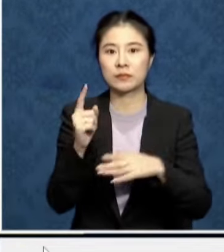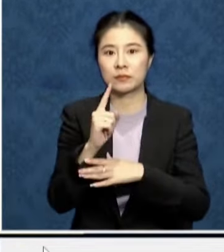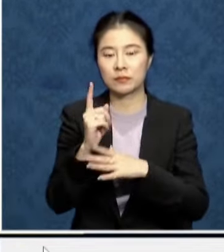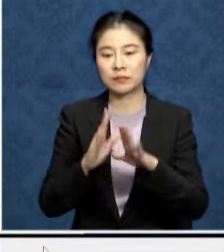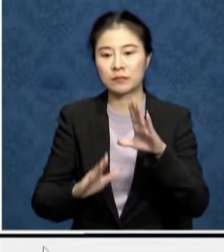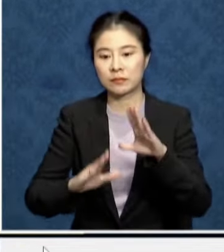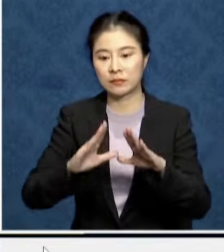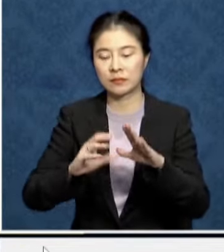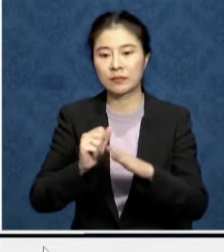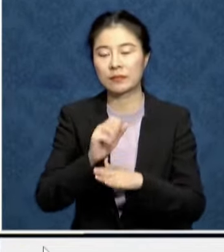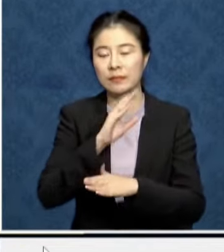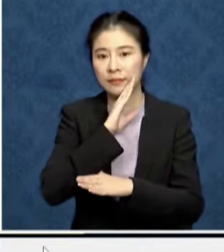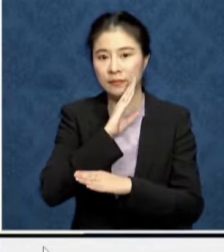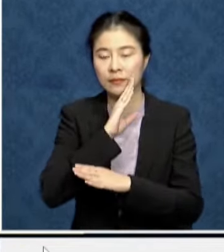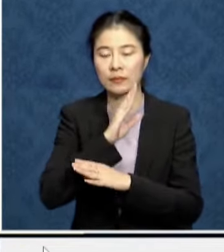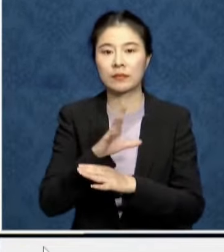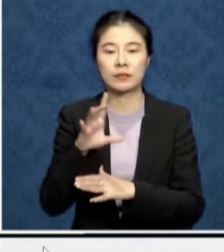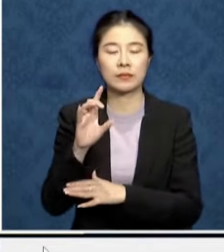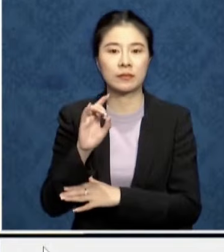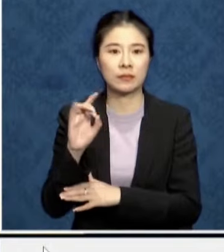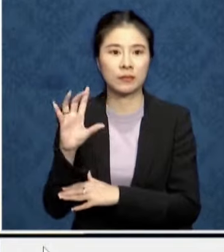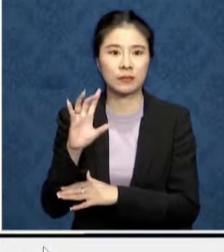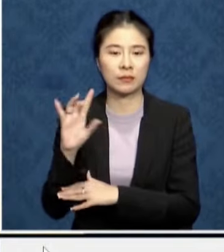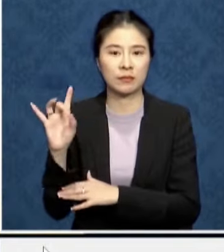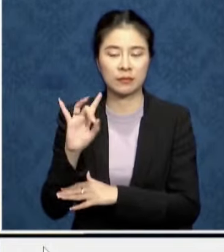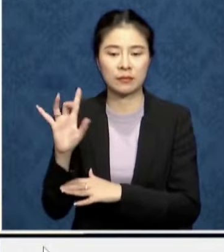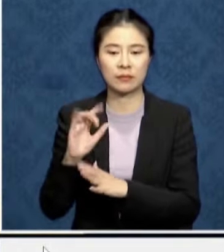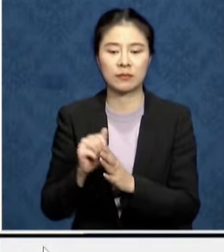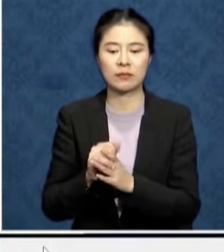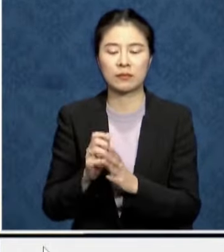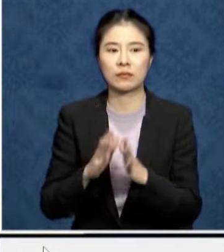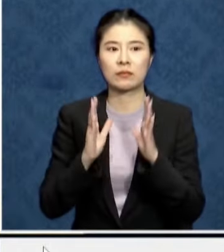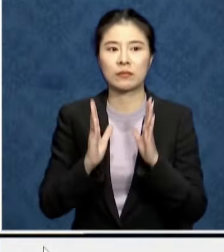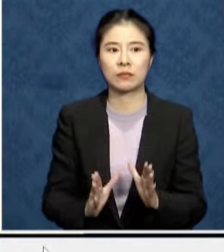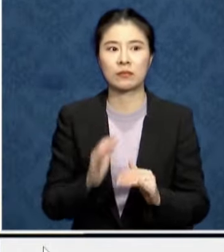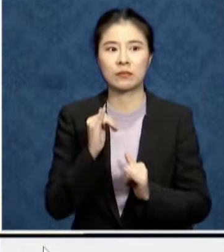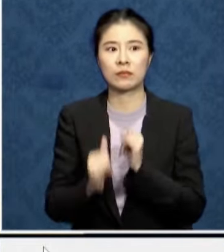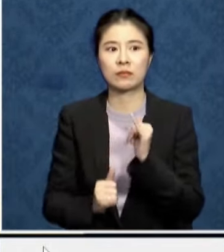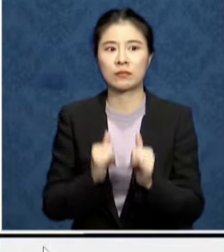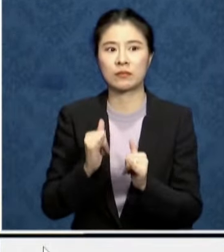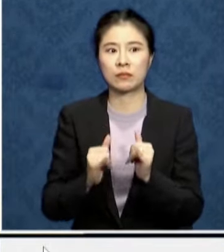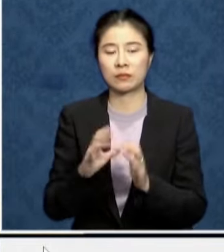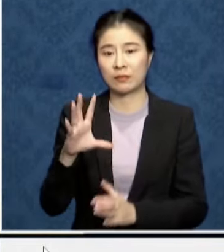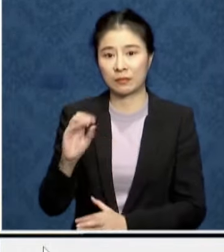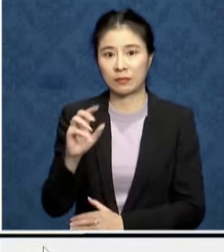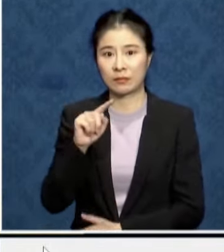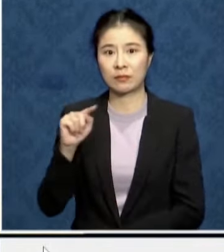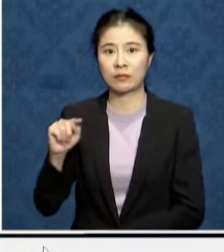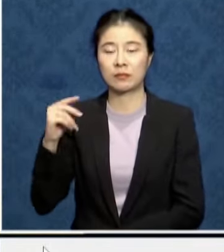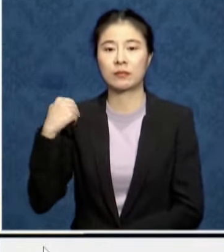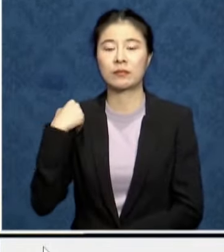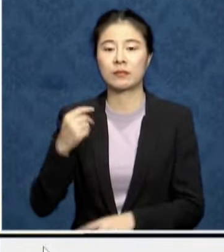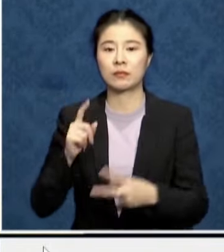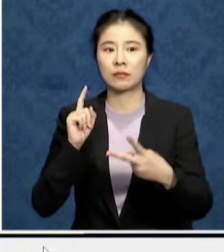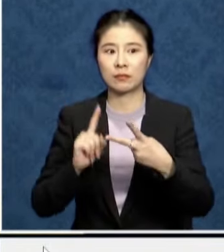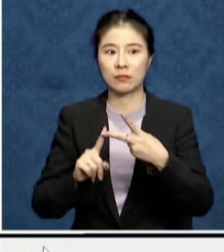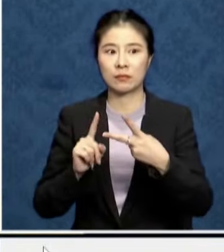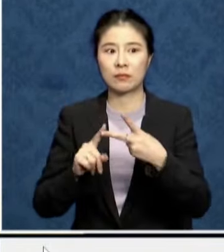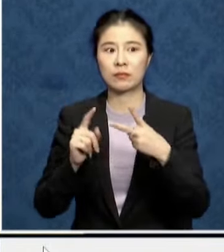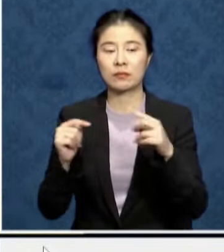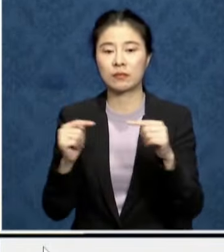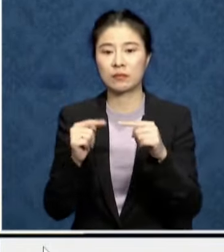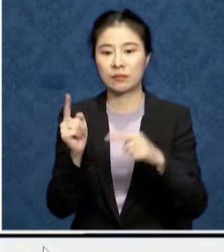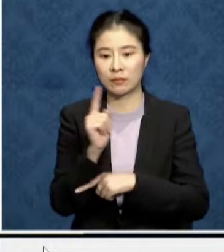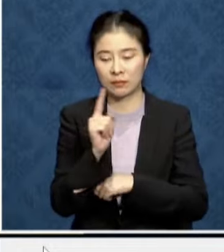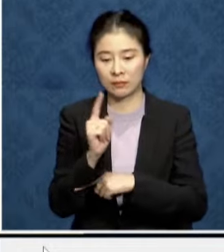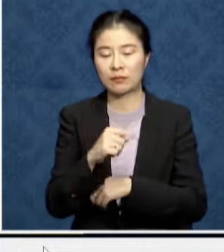อันนี้ผมขอเรียกว่าเกณฑ์ชั้นบนซึ่งเป็นการวัดความสนใจที่ประชาชนมีต่อประเด็นดังกล่าวเกณฑ์ที่2ท่านประธานนั่นคือจำนวนคนที่ลงคะแ